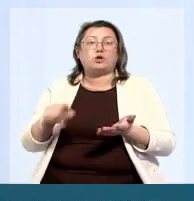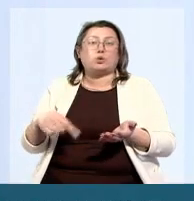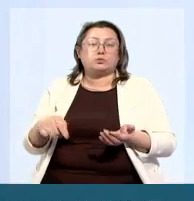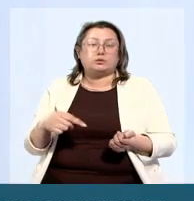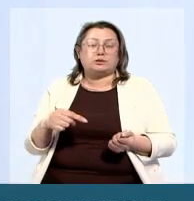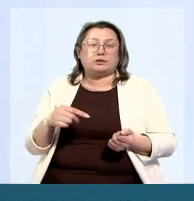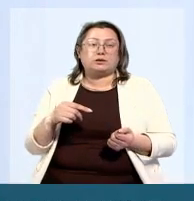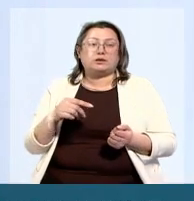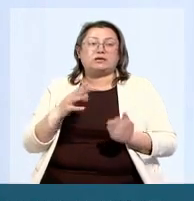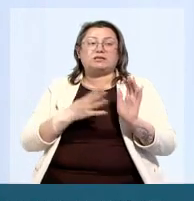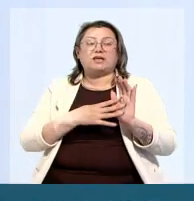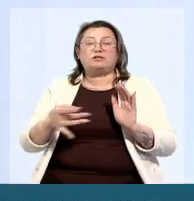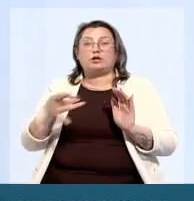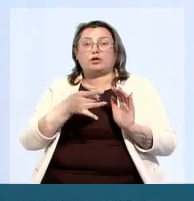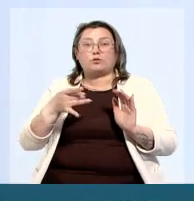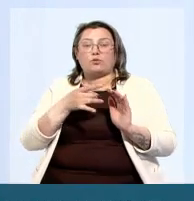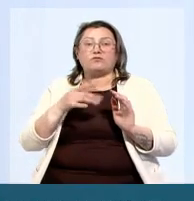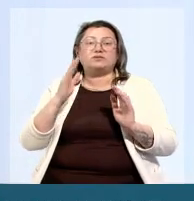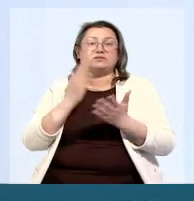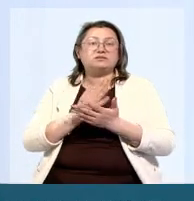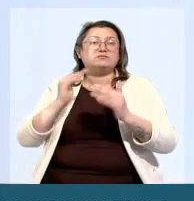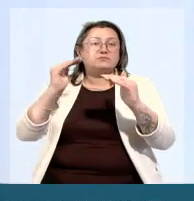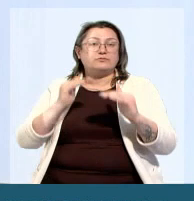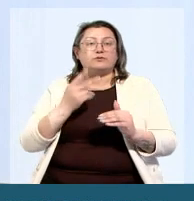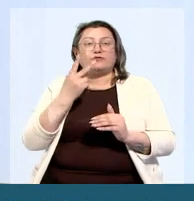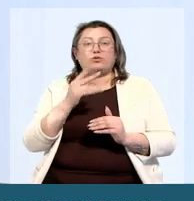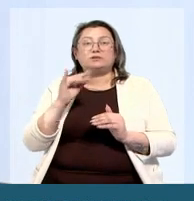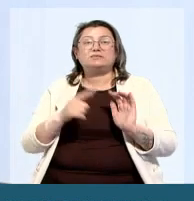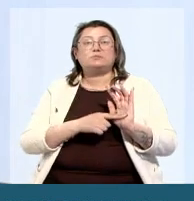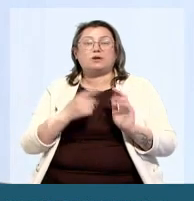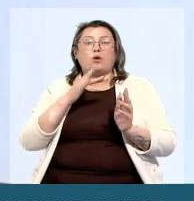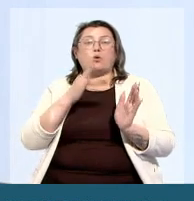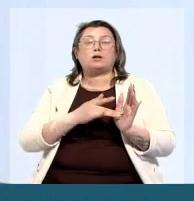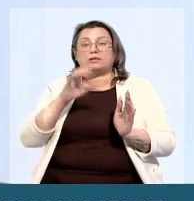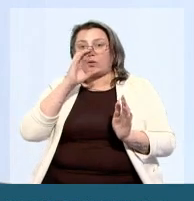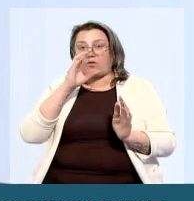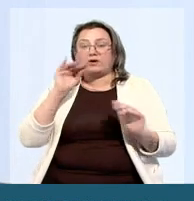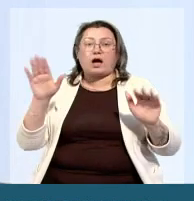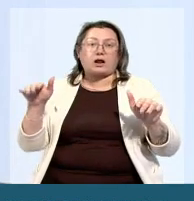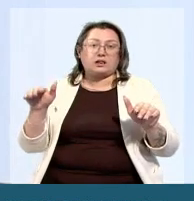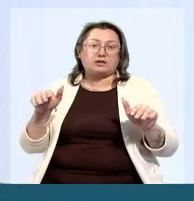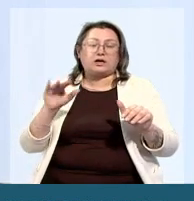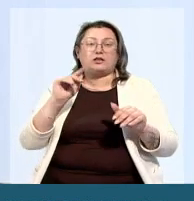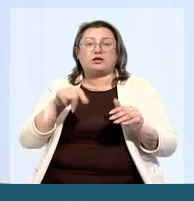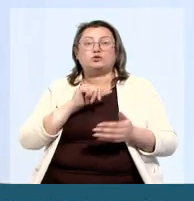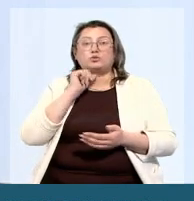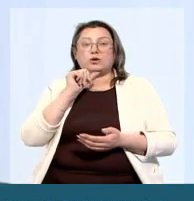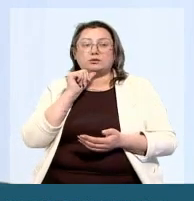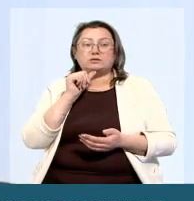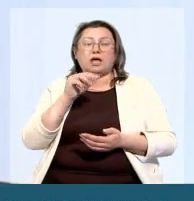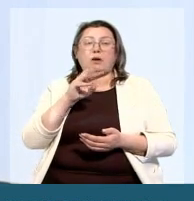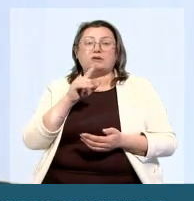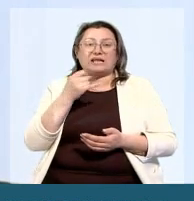Рудный. 9 регионов допустили снижение 2 из 7 показателей. Это города Лисаковский, Аркалык, а также